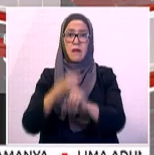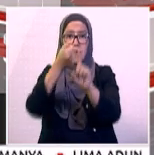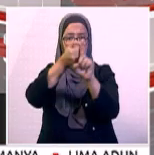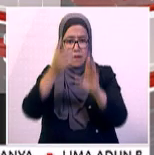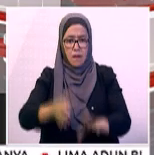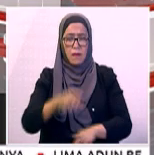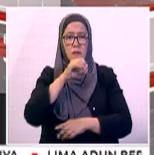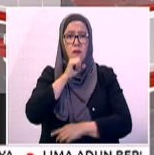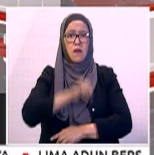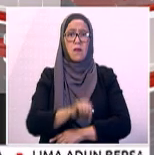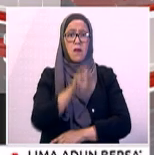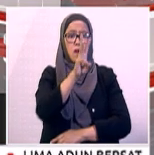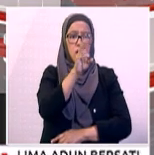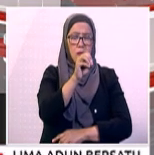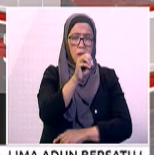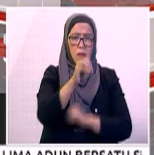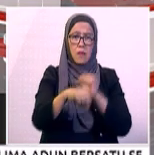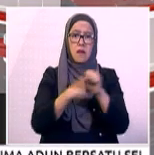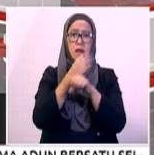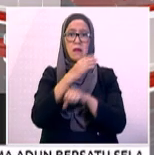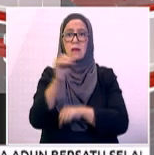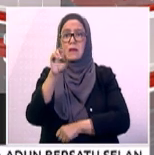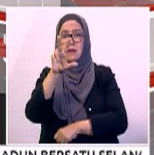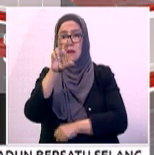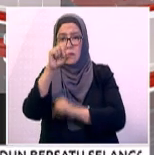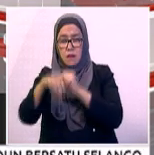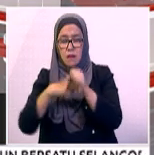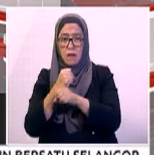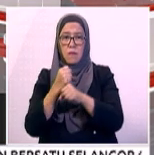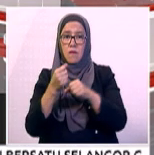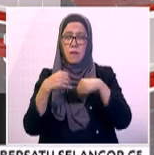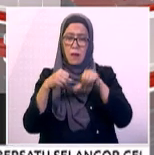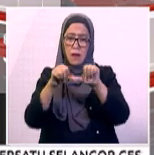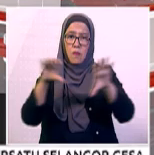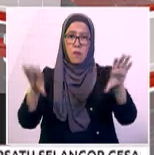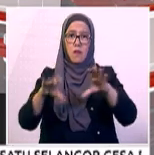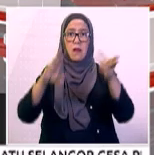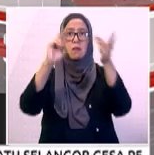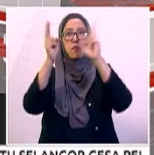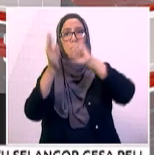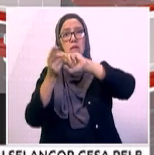30-an sedang melakukan kerja ubah suai terhadap struktur bangunan separa siap